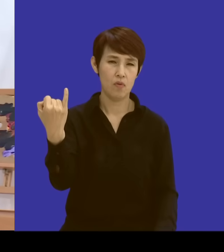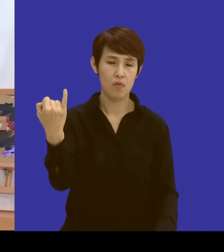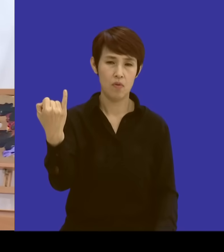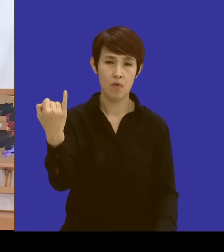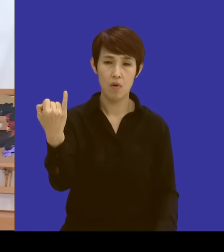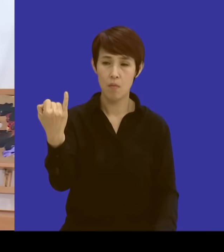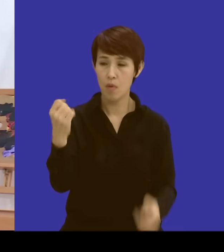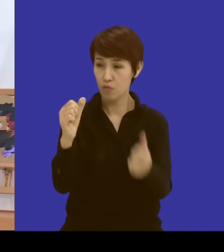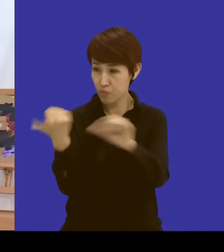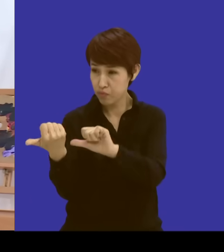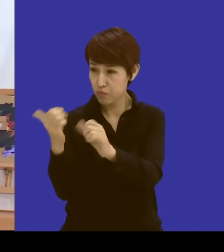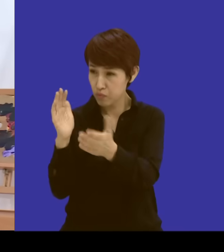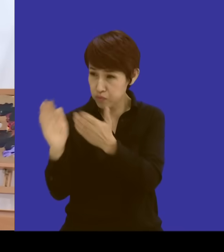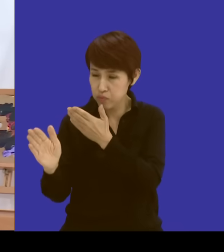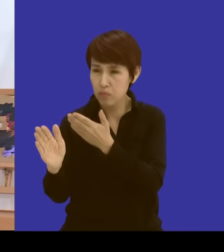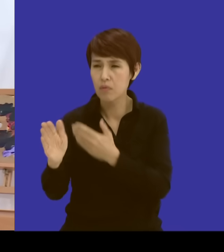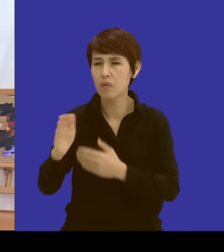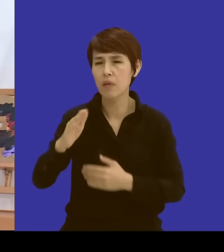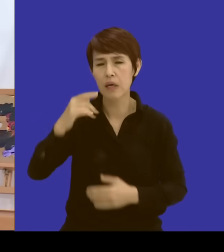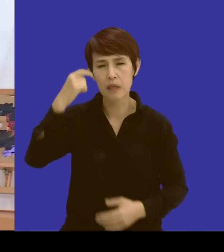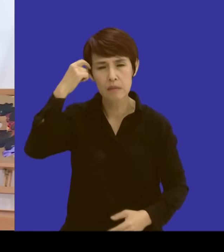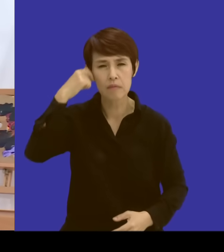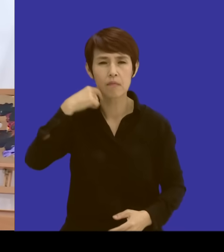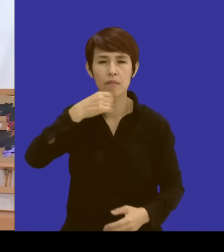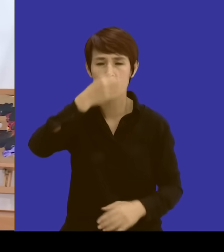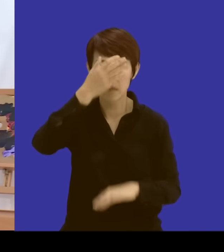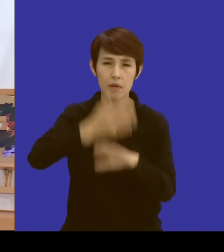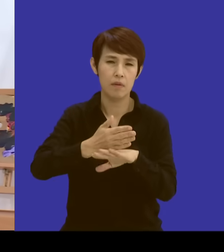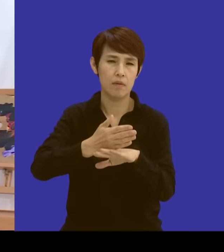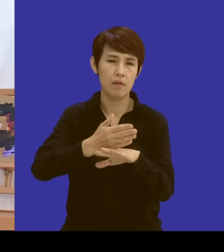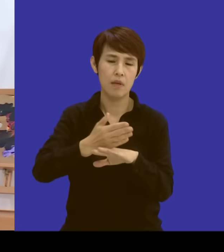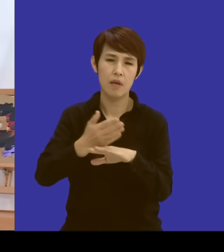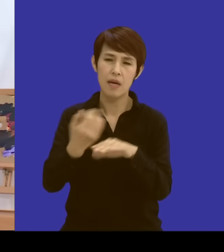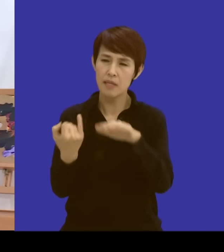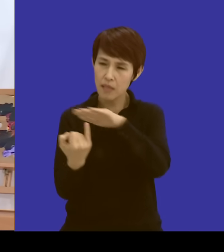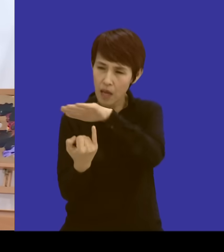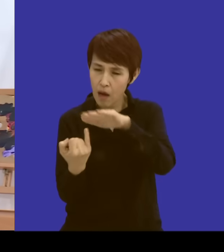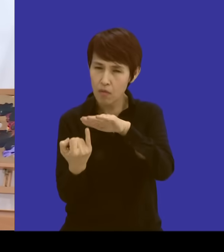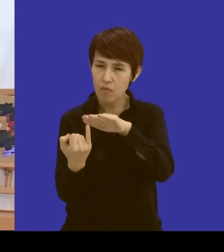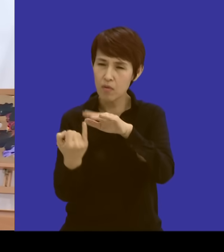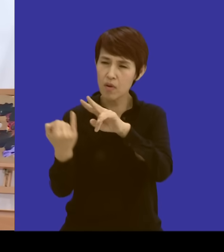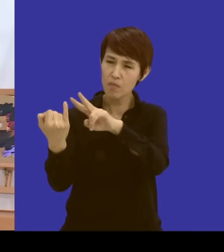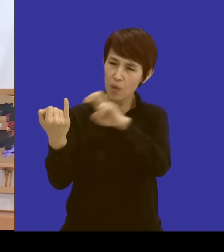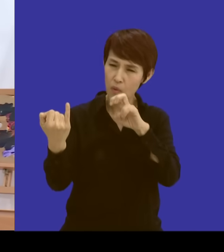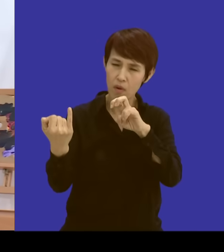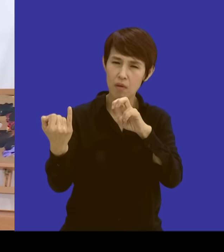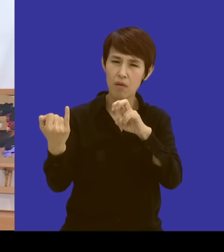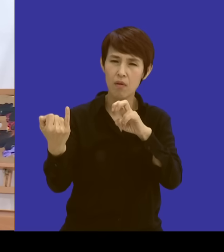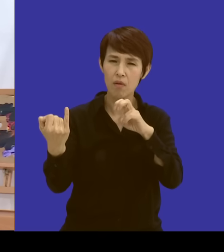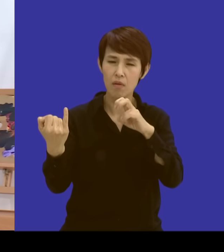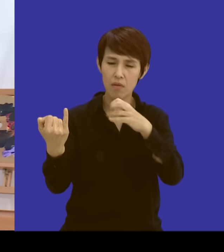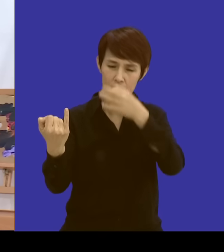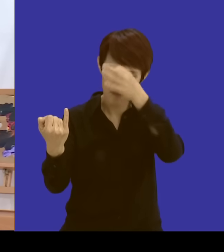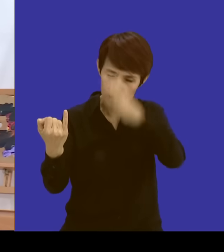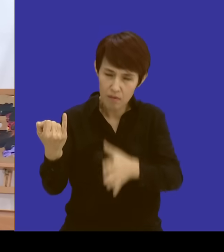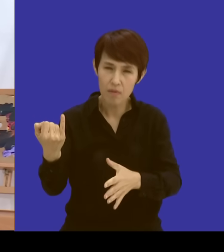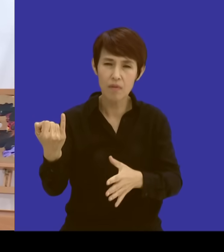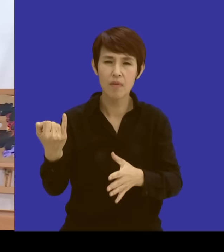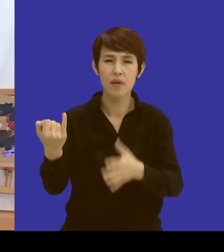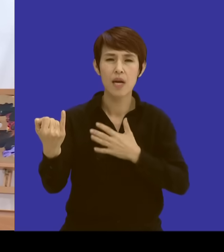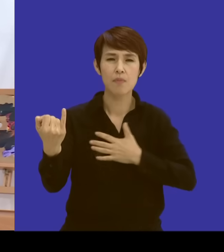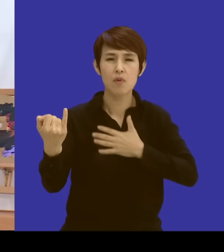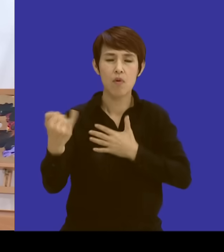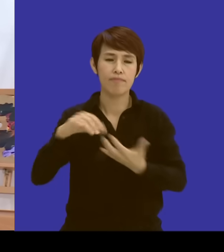나서 죄책감도 있죠. 사랑하고 아. 미워하고 그렇지, 좋아하고 맞아. 죄책감 느끼고 사실 그 감정들이 매우